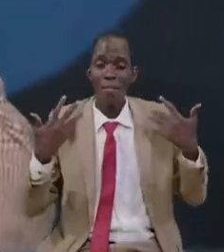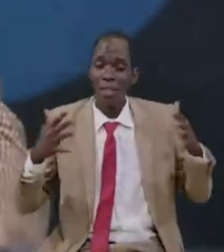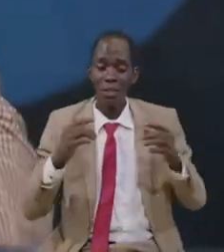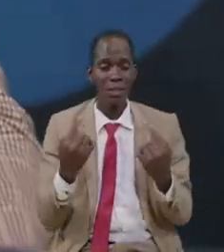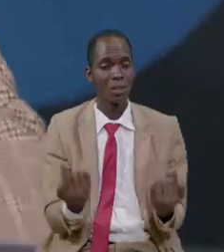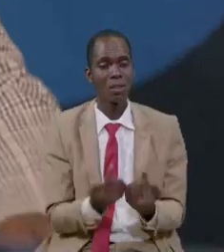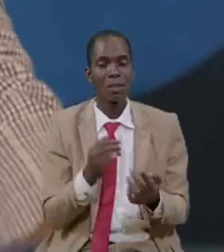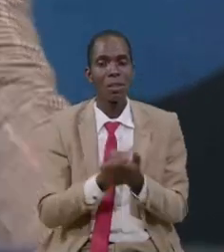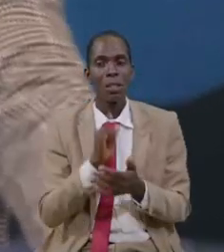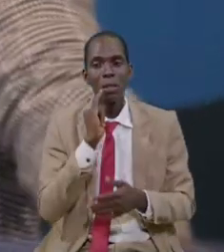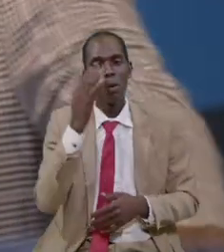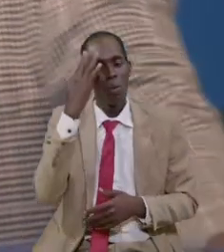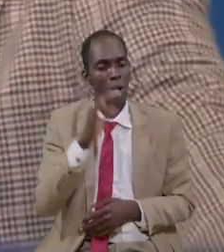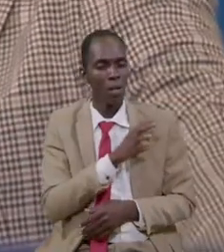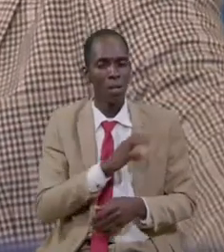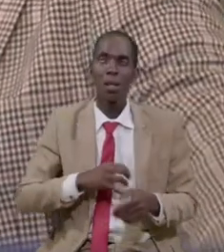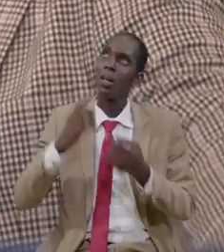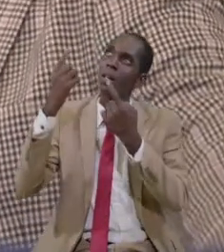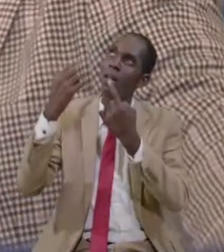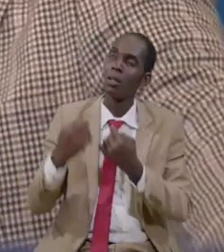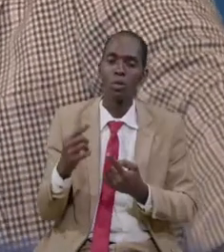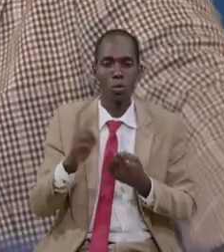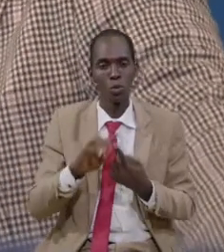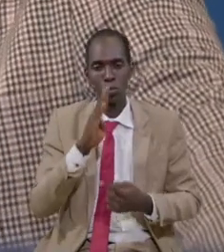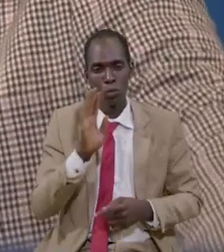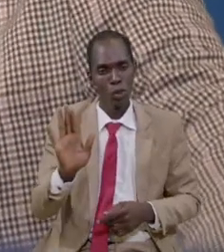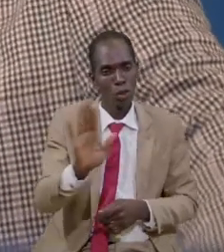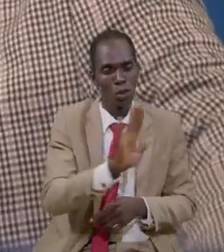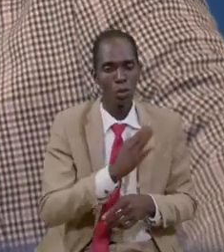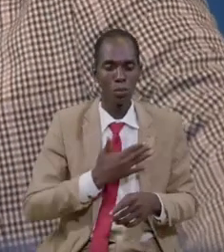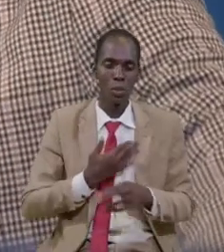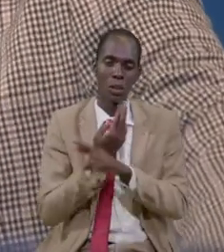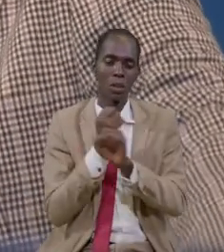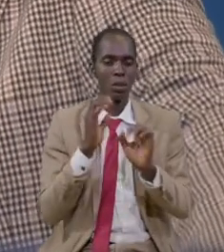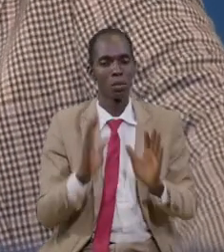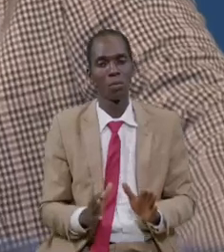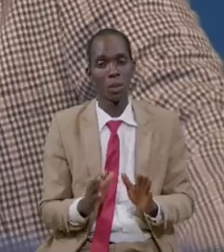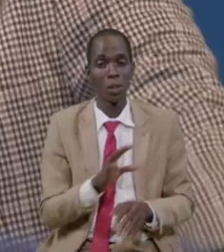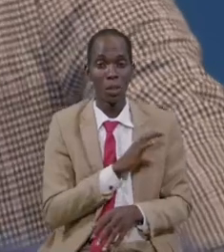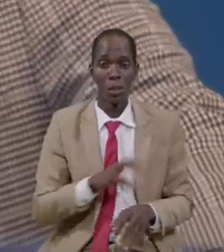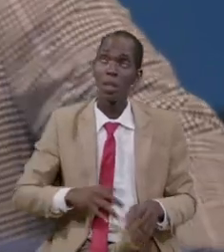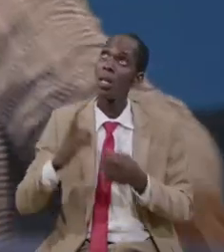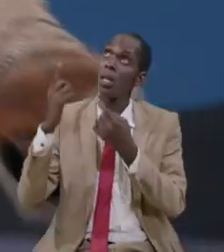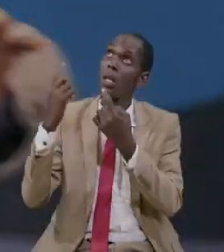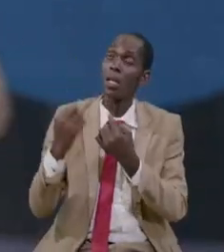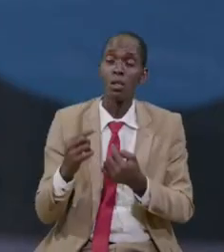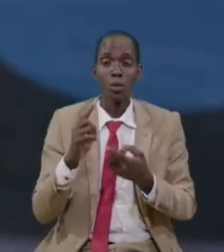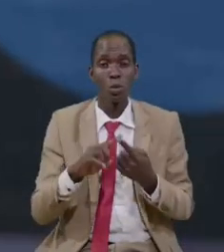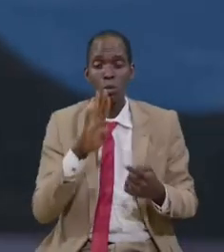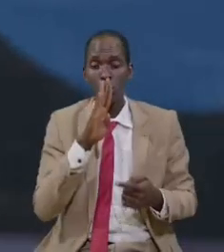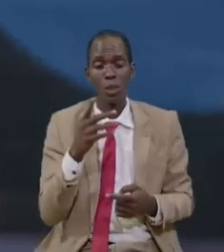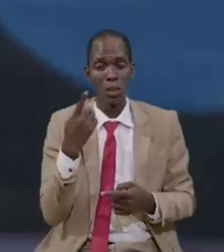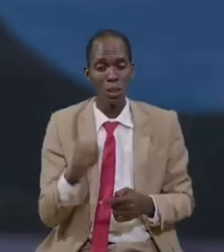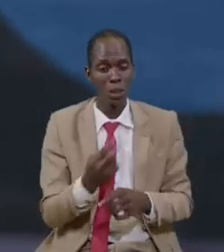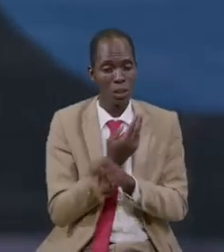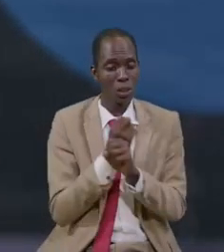est venu pour être ton rédempteur. Christ est venu pour être le rédempteur du